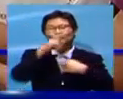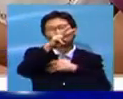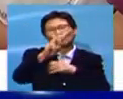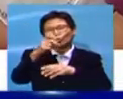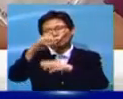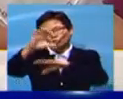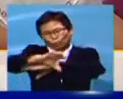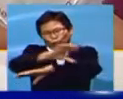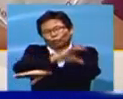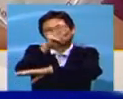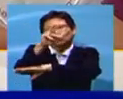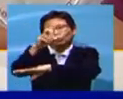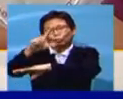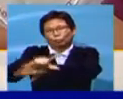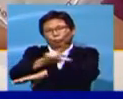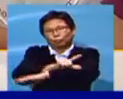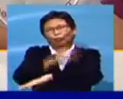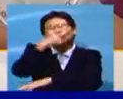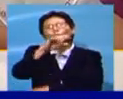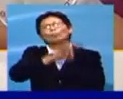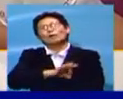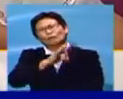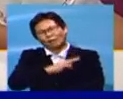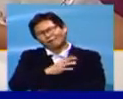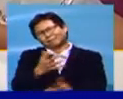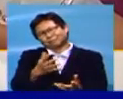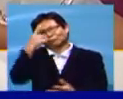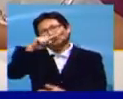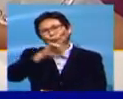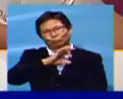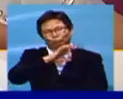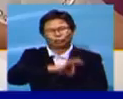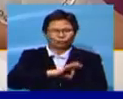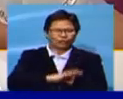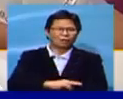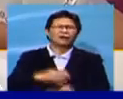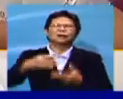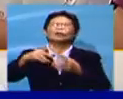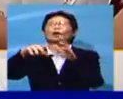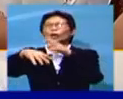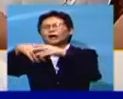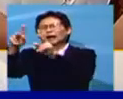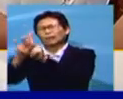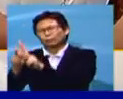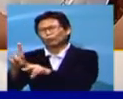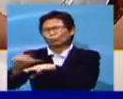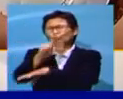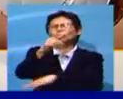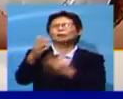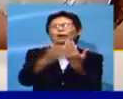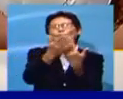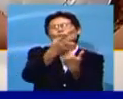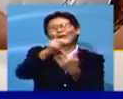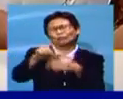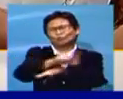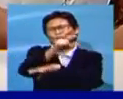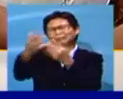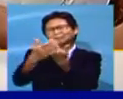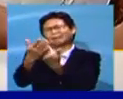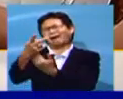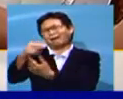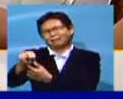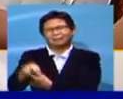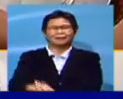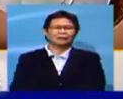latihan 20 komputer untuk latihan mana nak dapat lagi di kawasan luar Bandar jadi gunalah kemudahan tersebut tapi janganlah gunaan